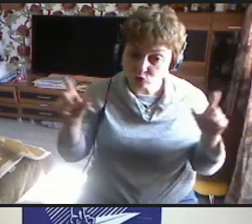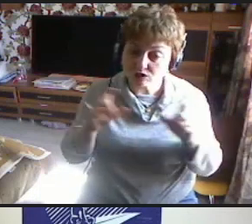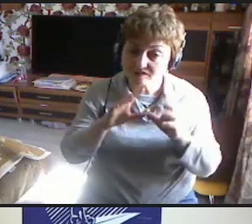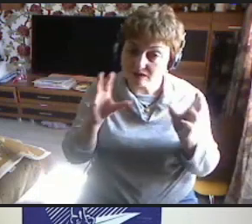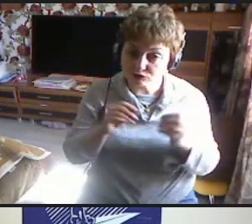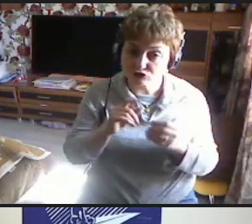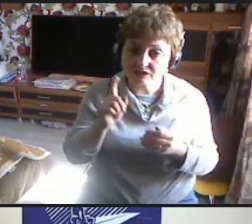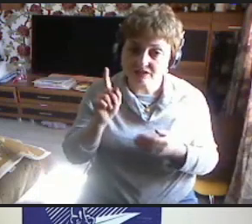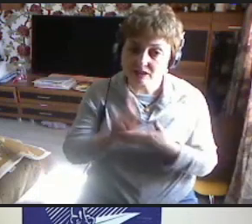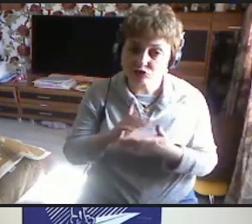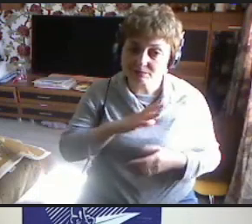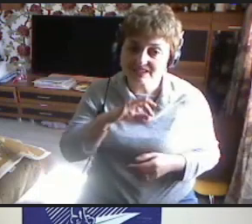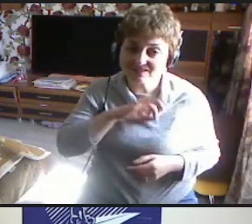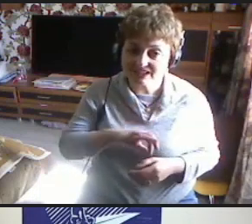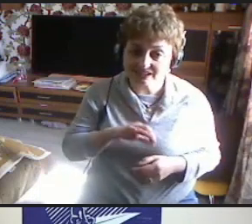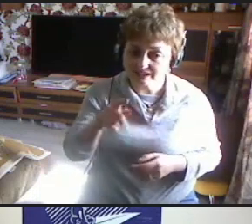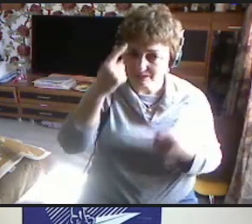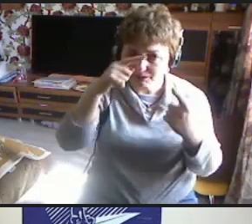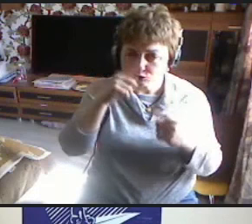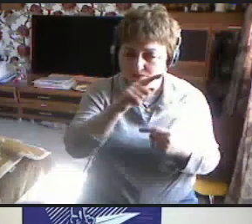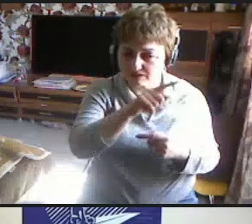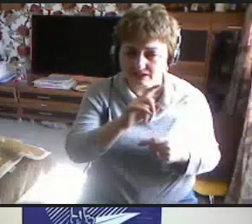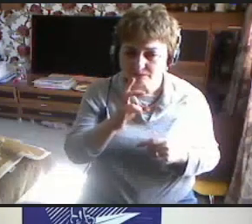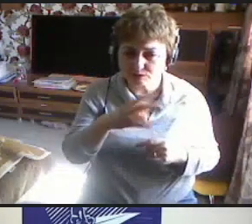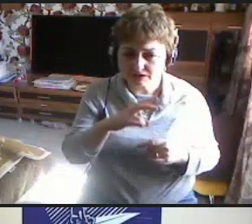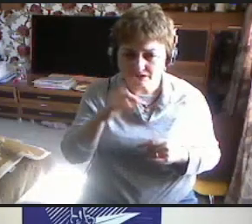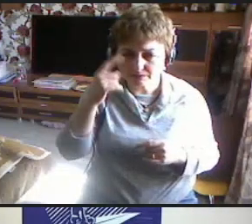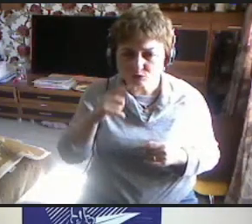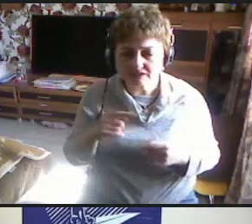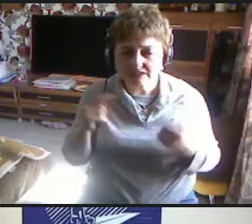Так что пусть не придумывают. Да, соответственно, с